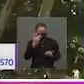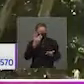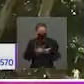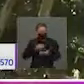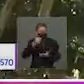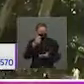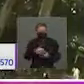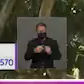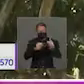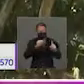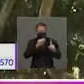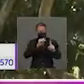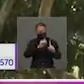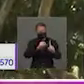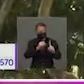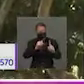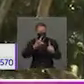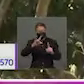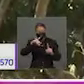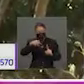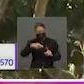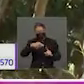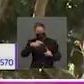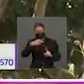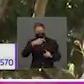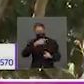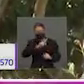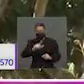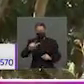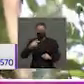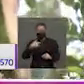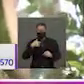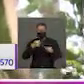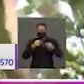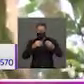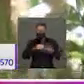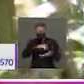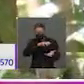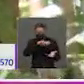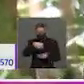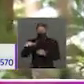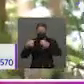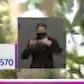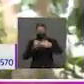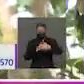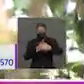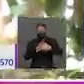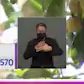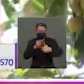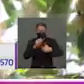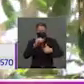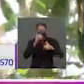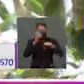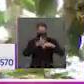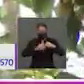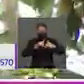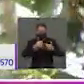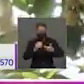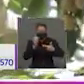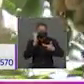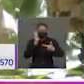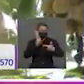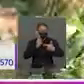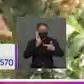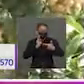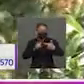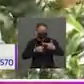อขวดอย่างเช่นในเรื่องของเราก็จัดมาตรการล้มปลอดโควิดนะคะก็คือให้การอบรม